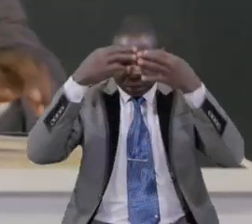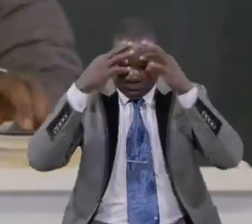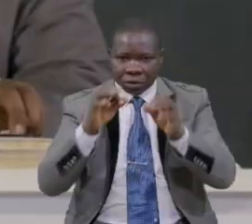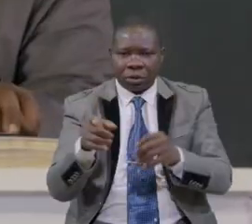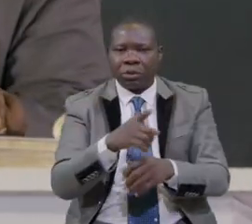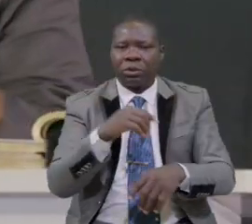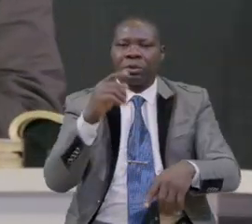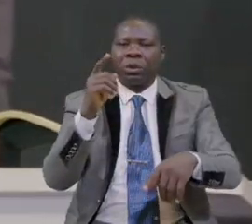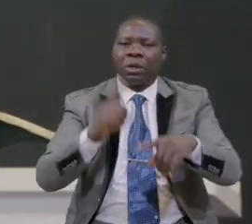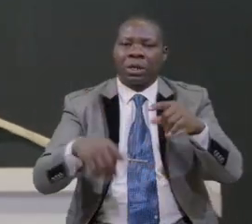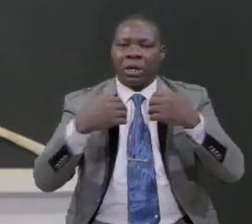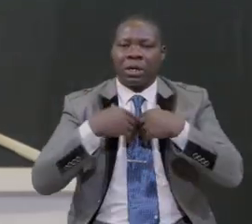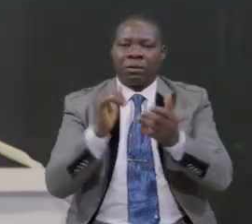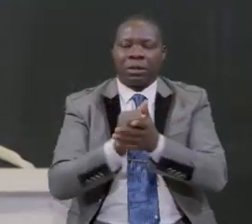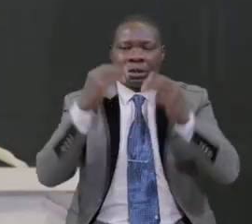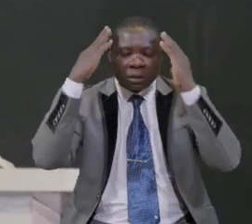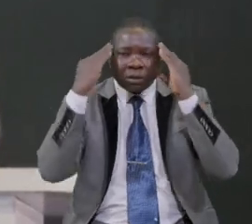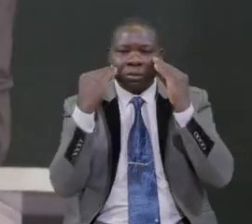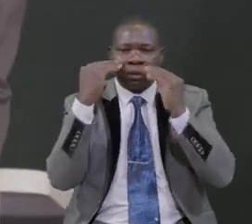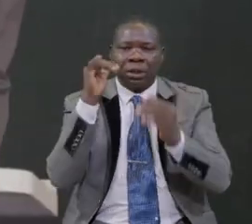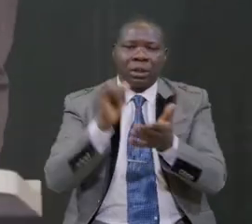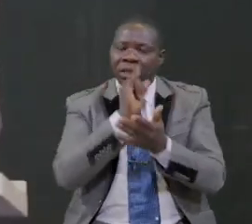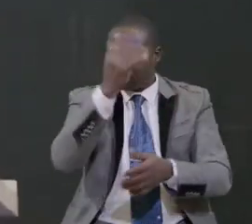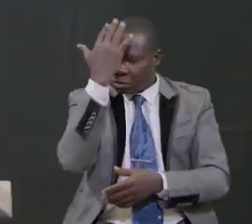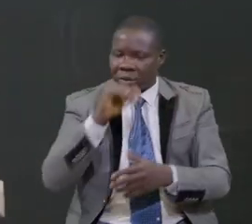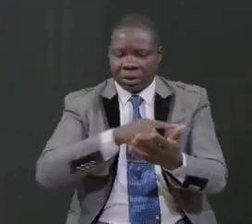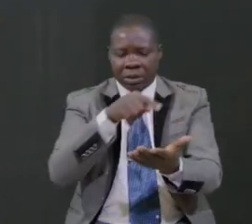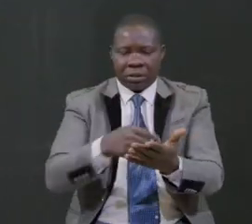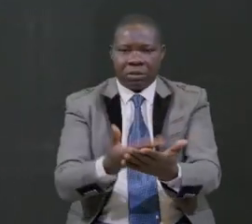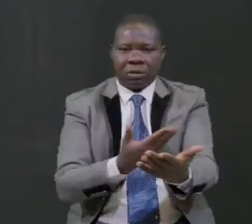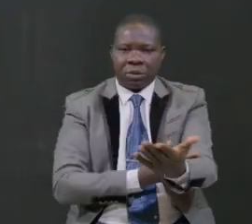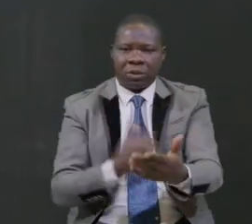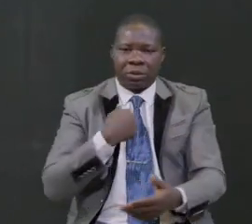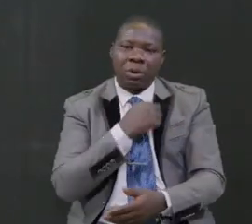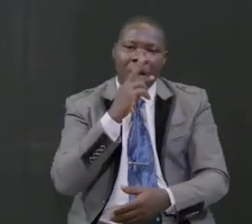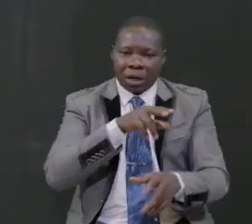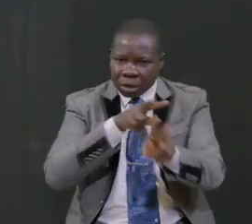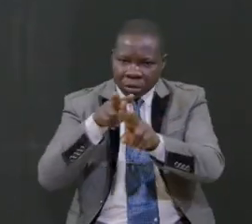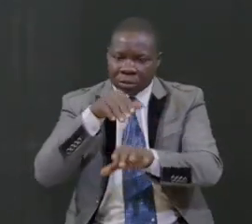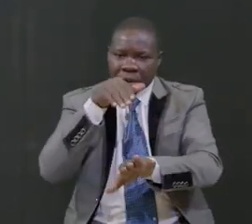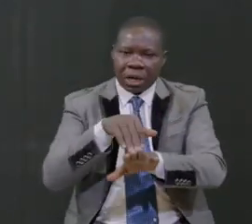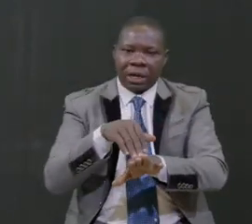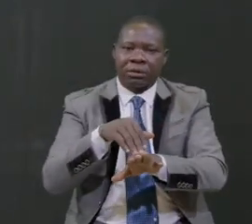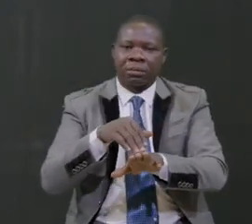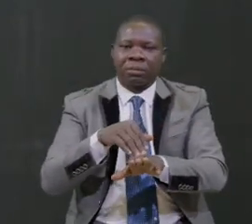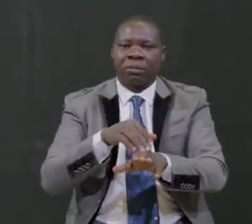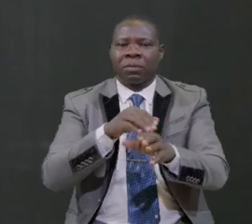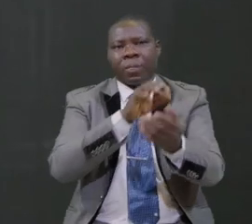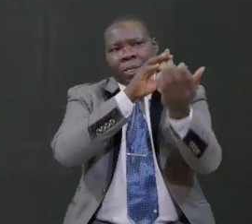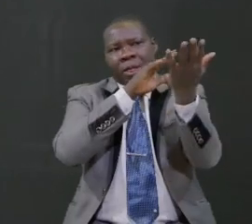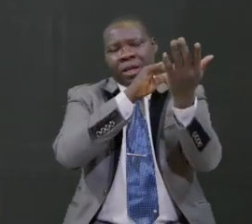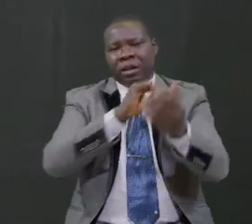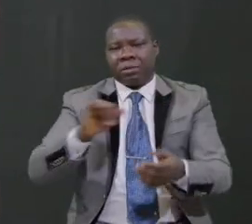avoir l'expérience. Voilà pourquoi, ce matin, nous considérons le message « Espérer